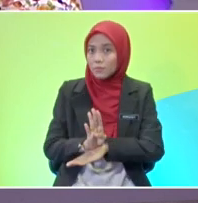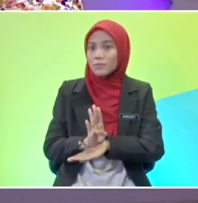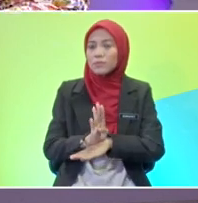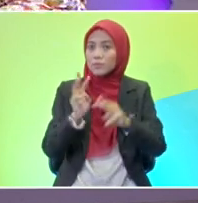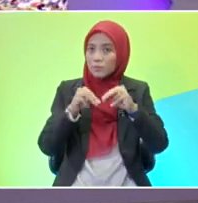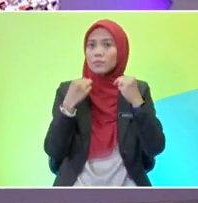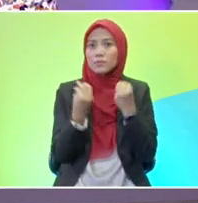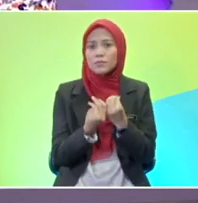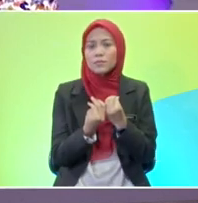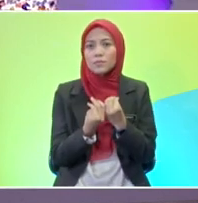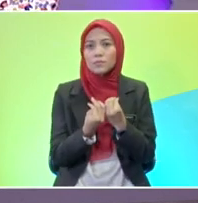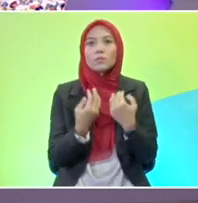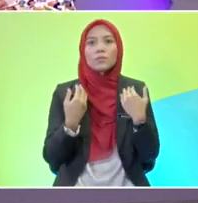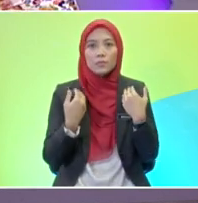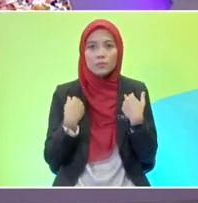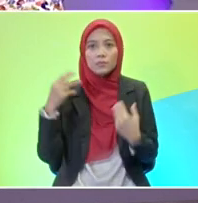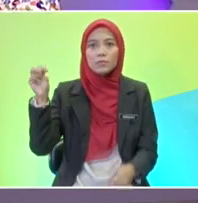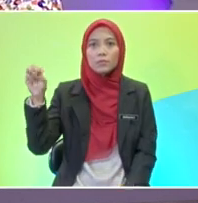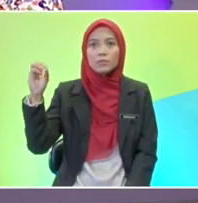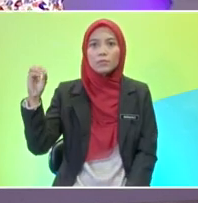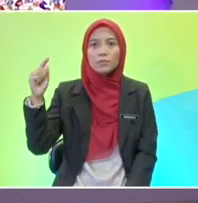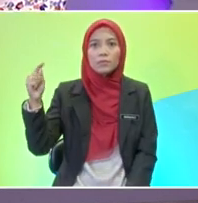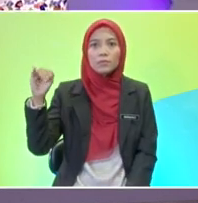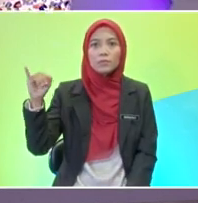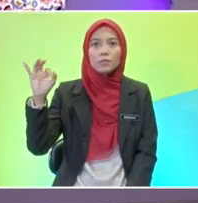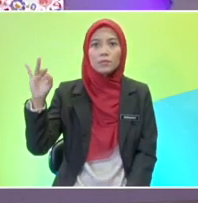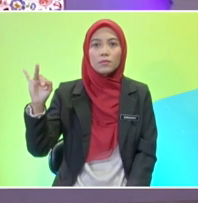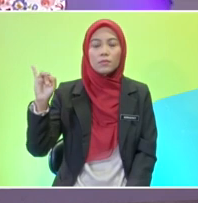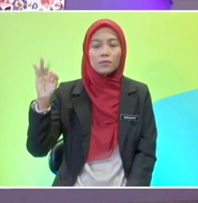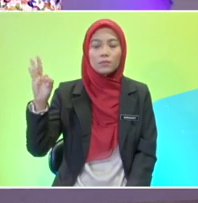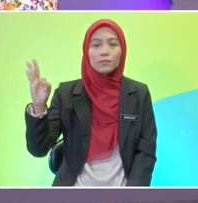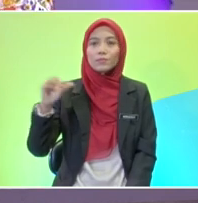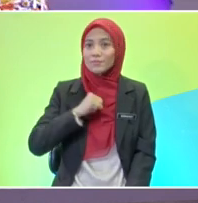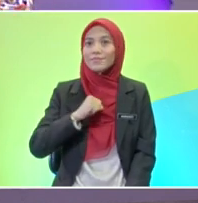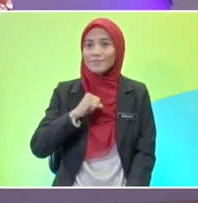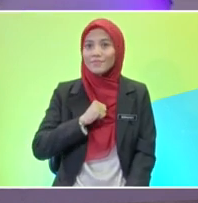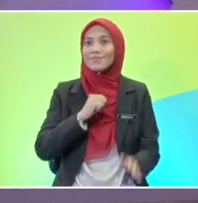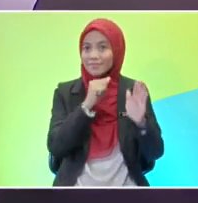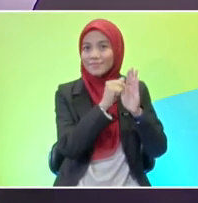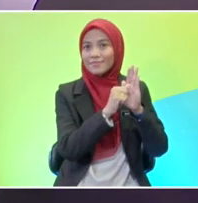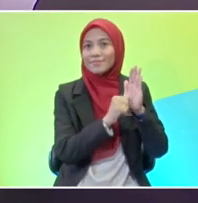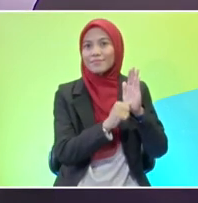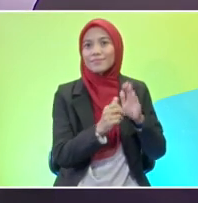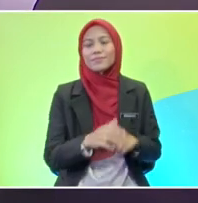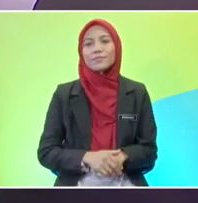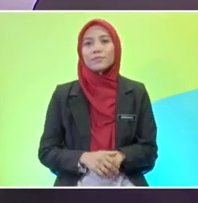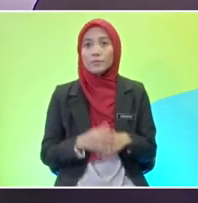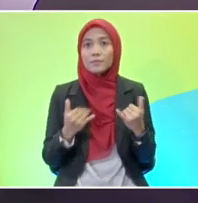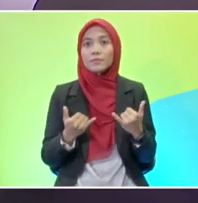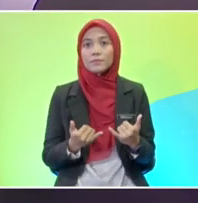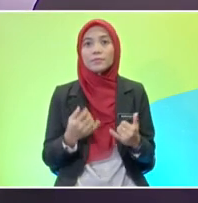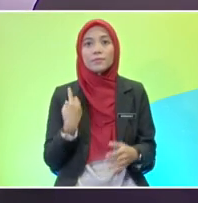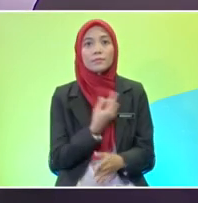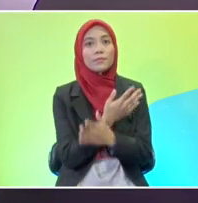mempengaruhi motif-motif untuk penghasilan sebuah seni ukiran Oke baik itulah dia dulu sebentar